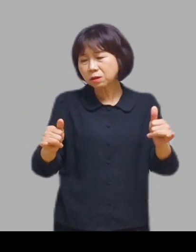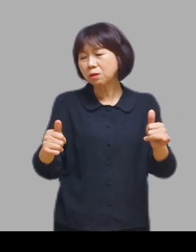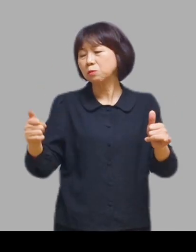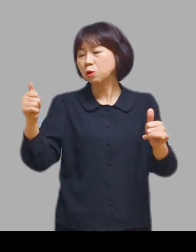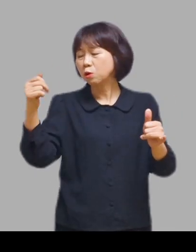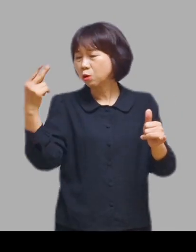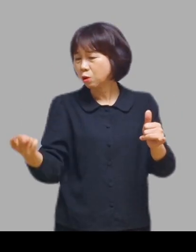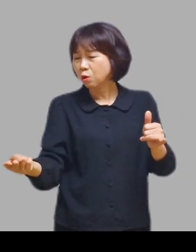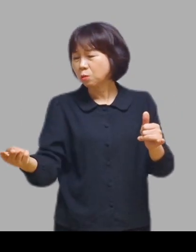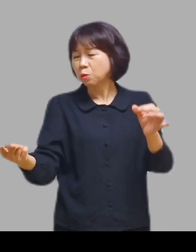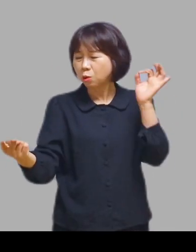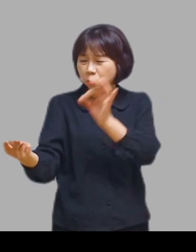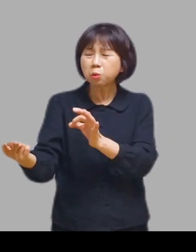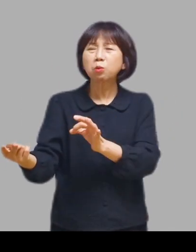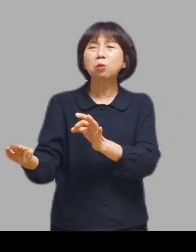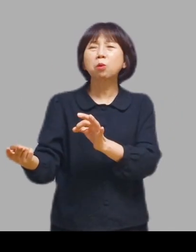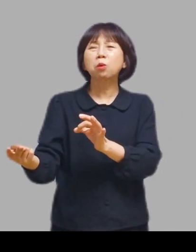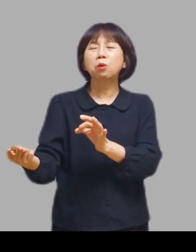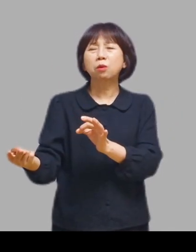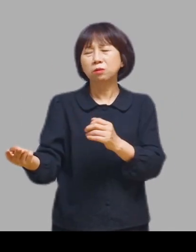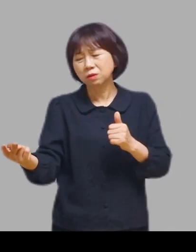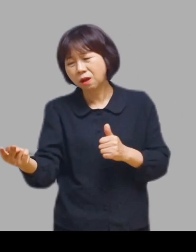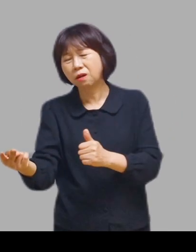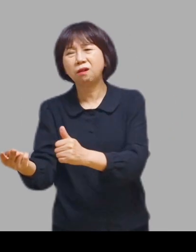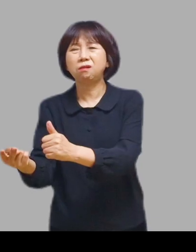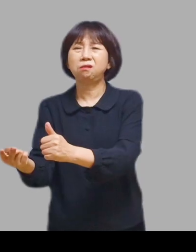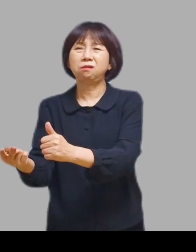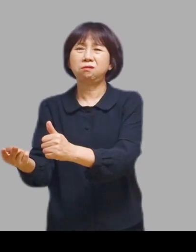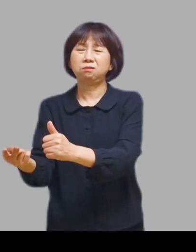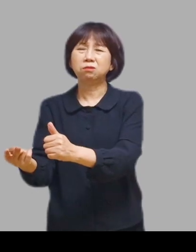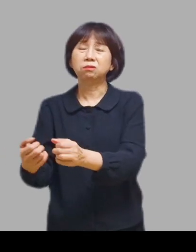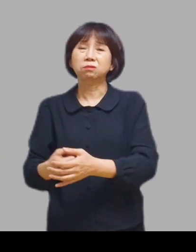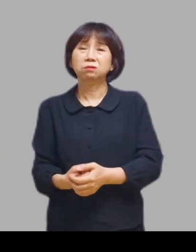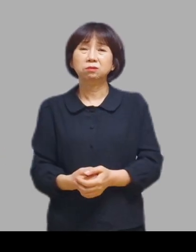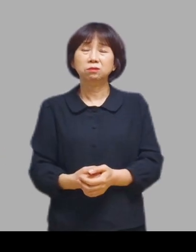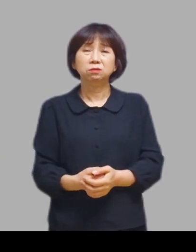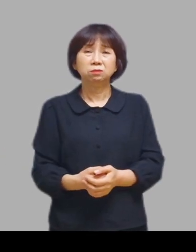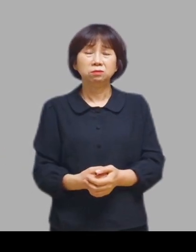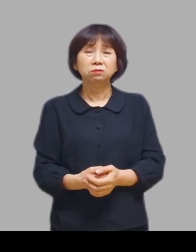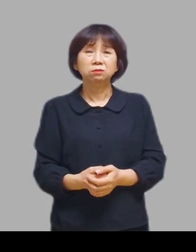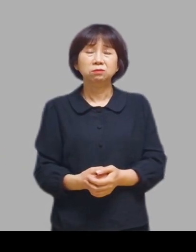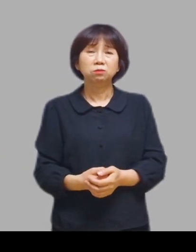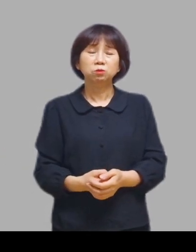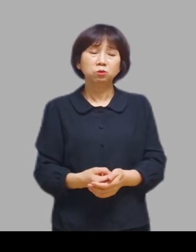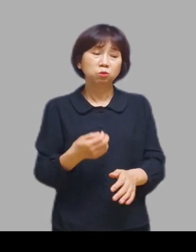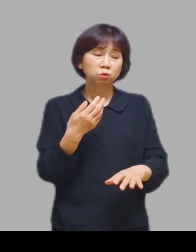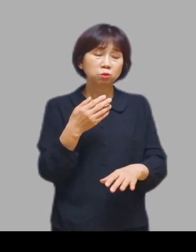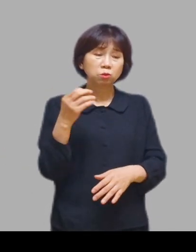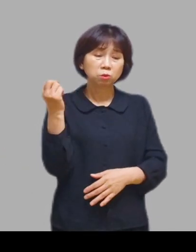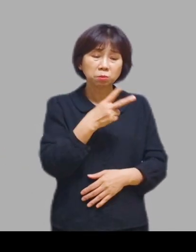보고도 사람은 다르게 반응합니다. 어떤 사람은 왜 저렇게 되었을까? 이렇게 생각해요.